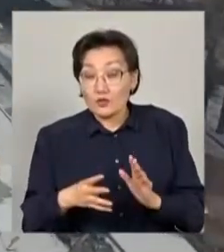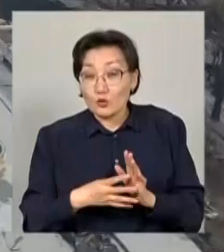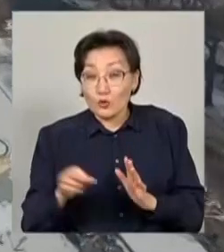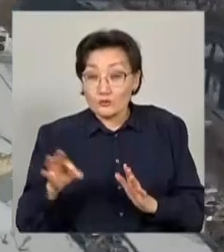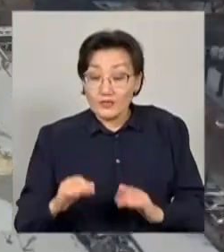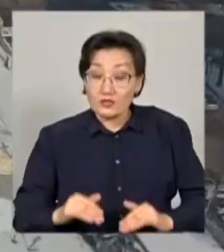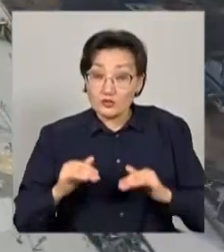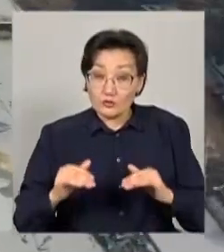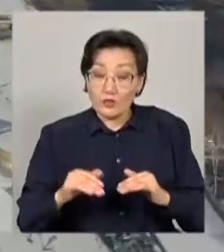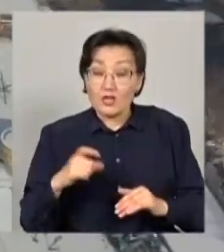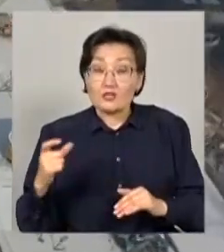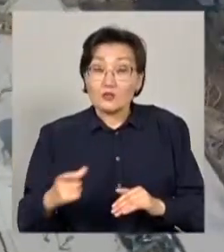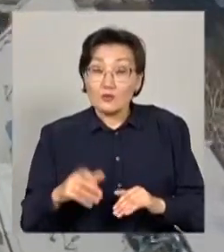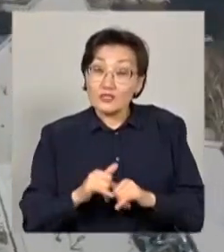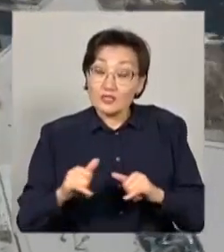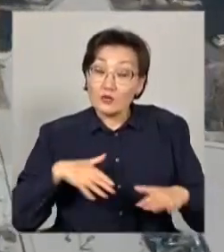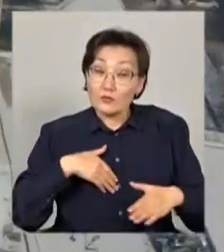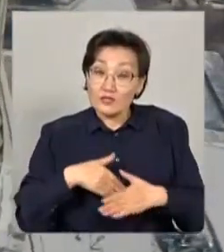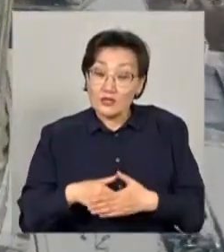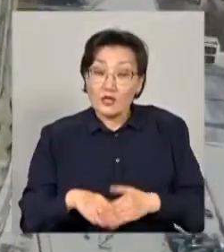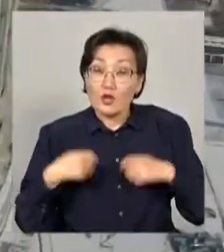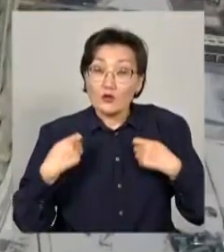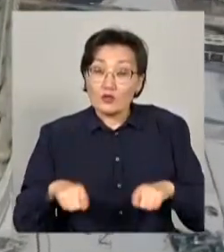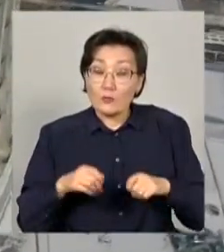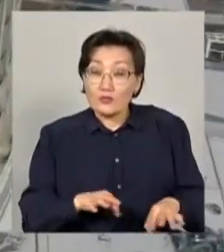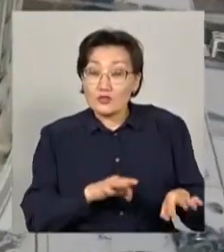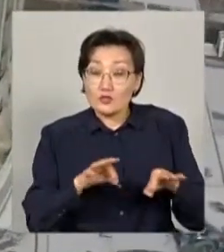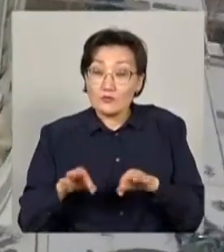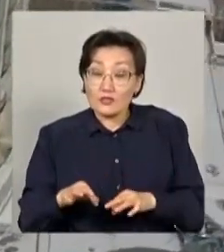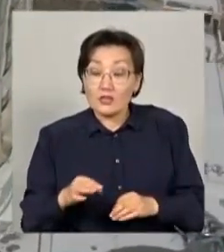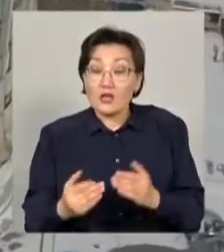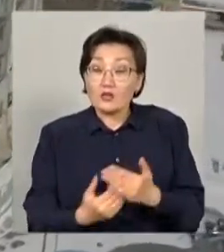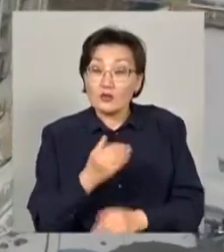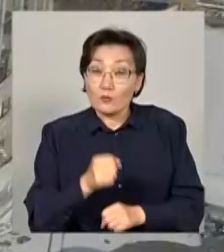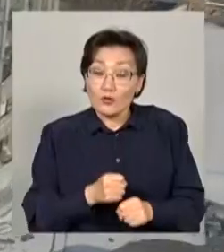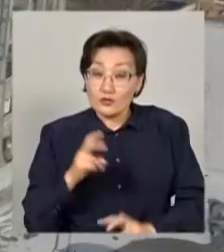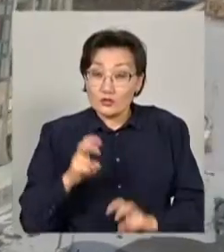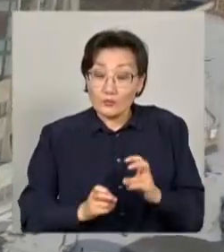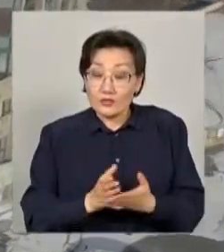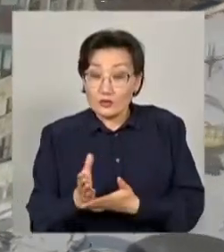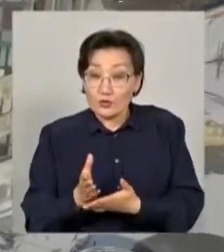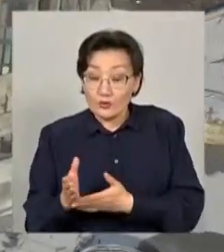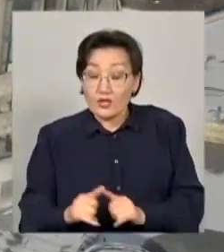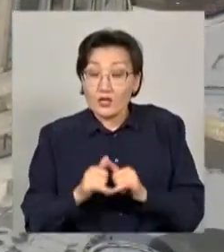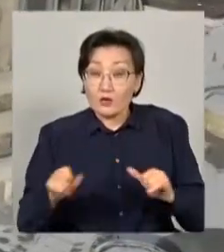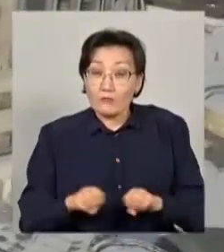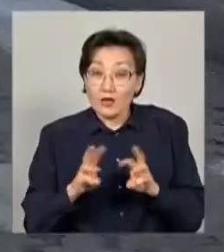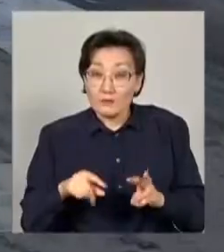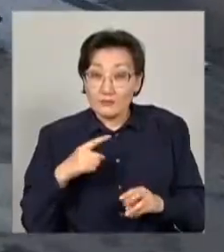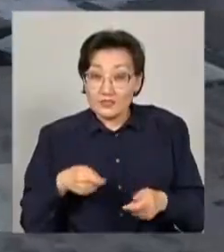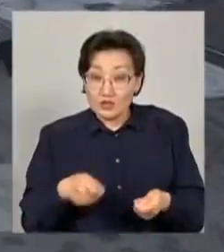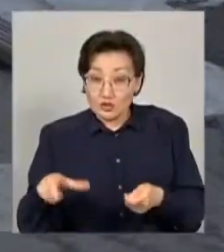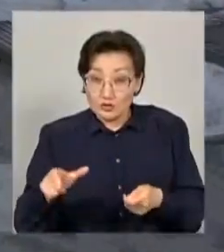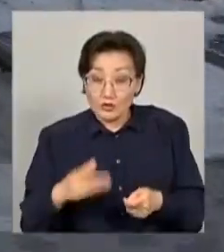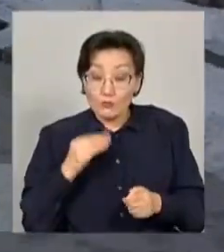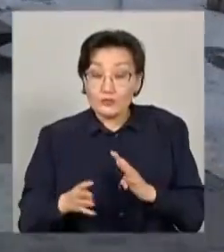21,9%-ға ұлғайды. Экономиканың даму қарқынын сауда, көлік және өңдеуші өнеркәсіп салаларындағы өсім қамтамасыз етті, дейді Досаев.